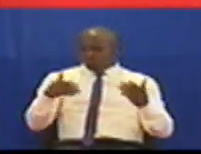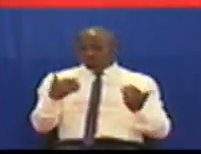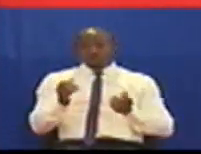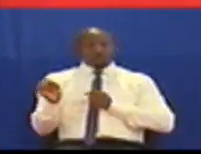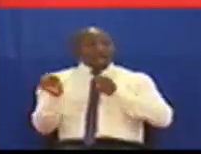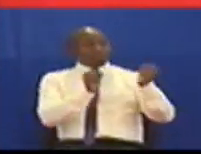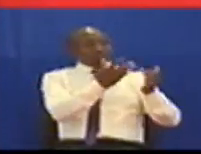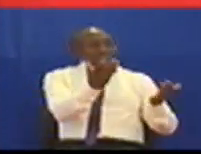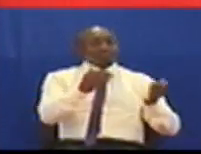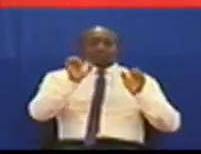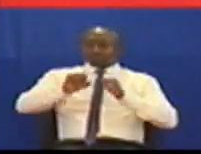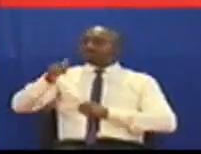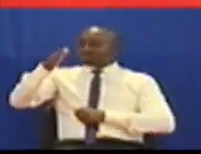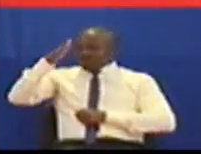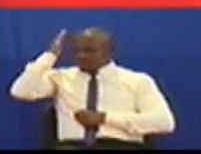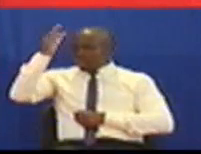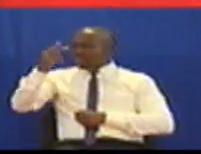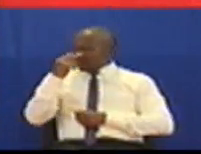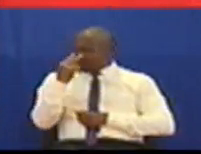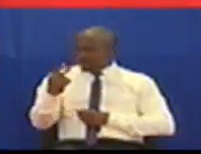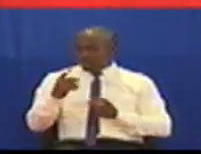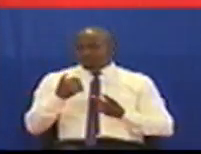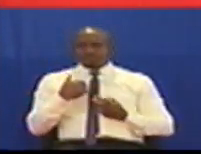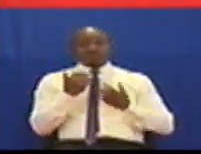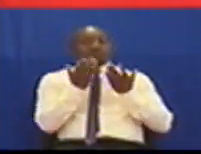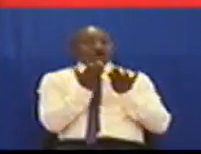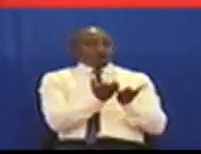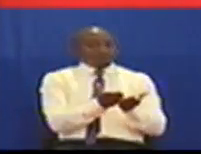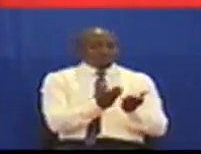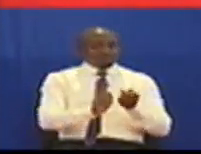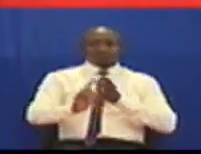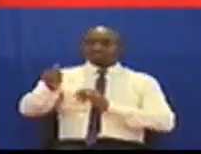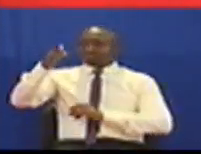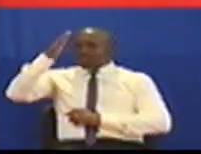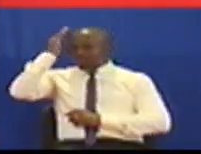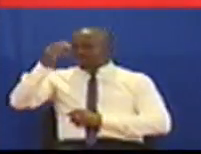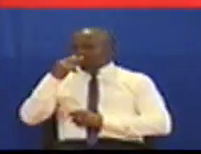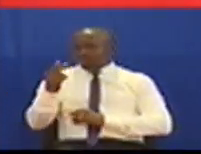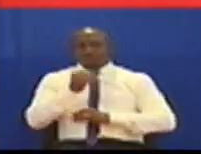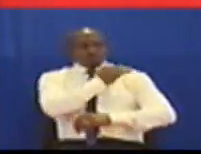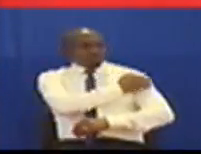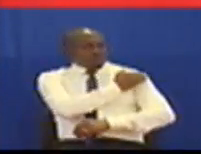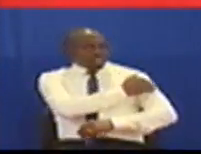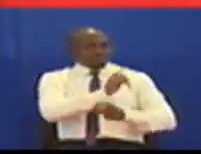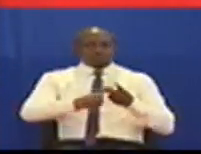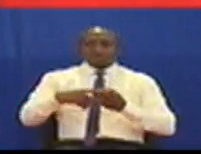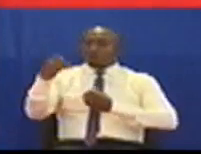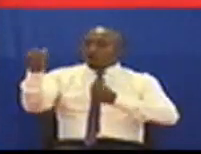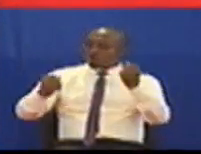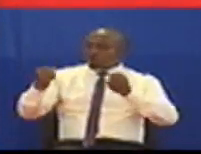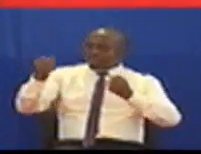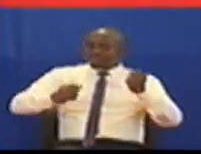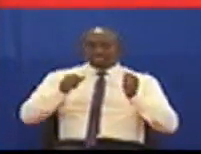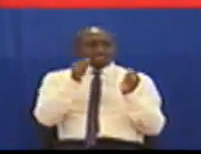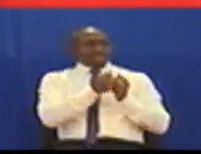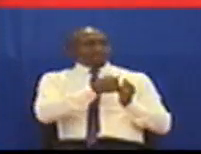kweli kuna haja serikali kuangalia. Mimi ningeomba nani serikali iangalie utumishi na wakurugenzi, jambo